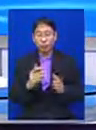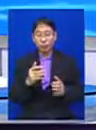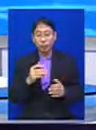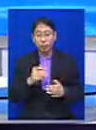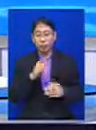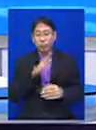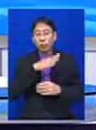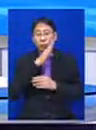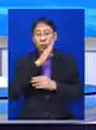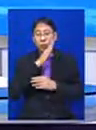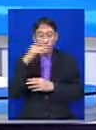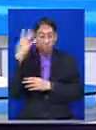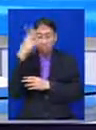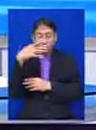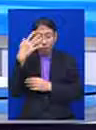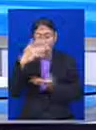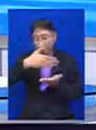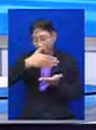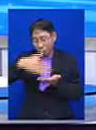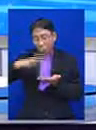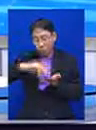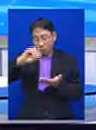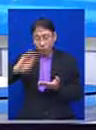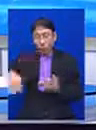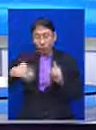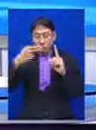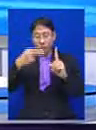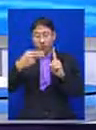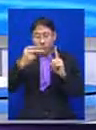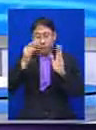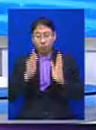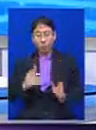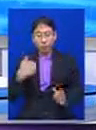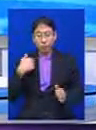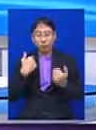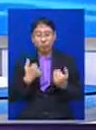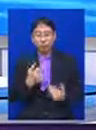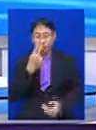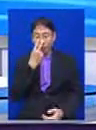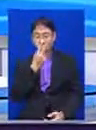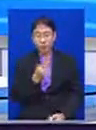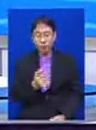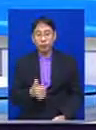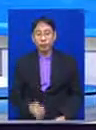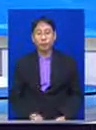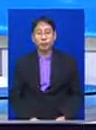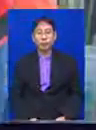อมออกจากระบบได้ไม่ต่ำกว่า 10,000 รายไปติดตามเรื่องนี้จากรายงานกันค่ะ